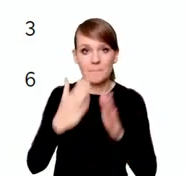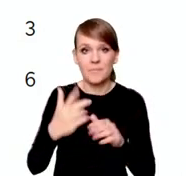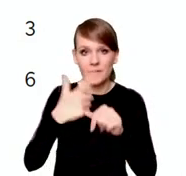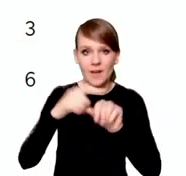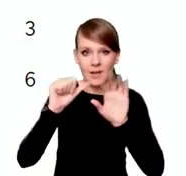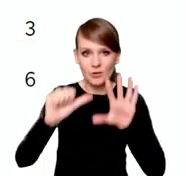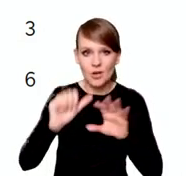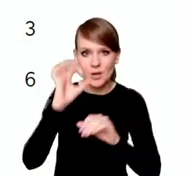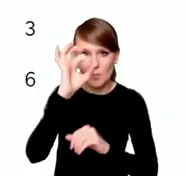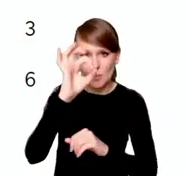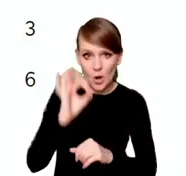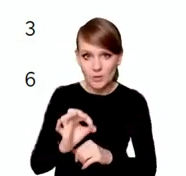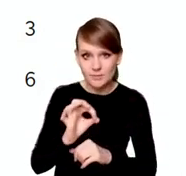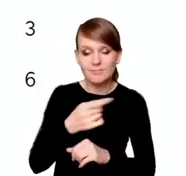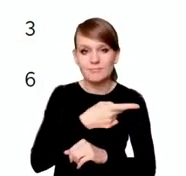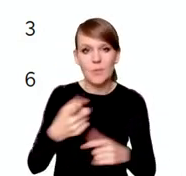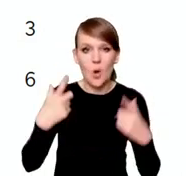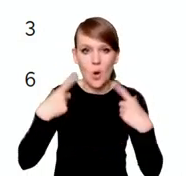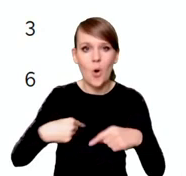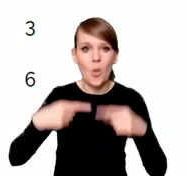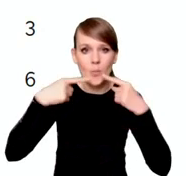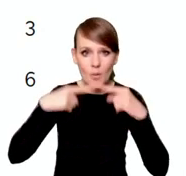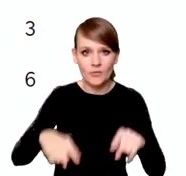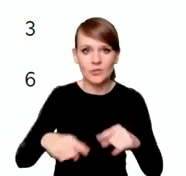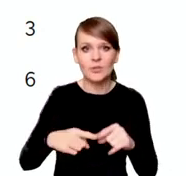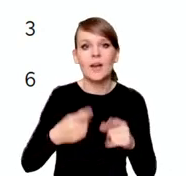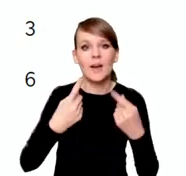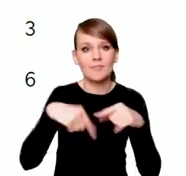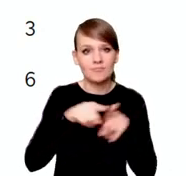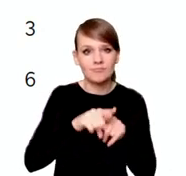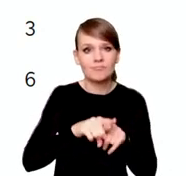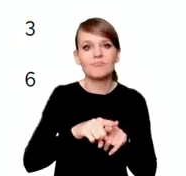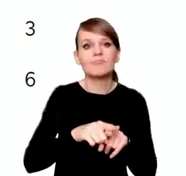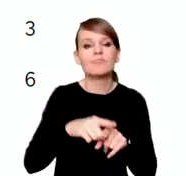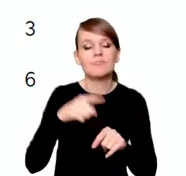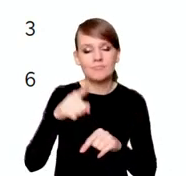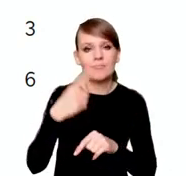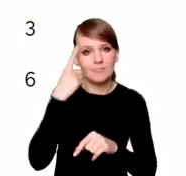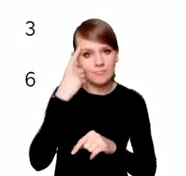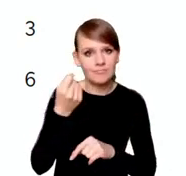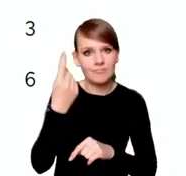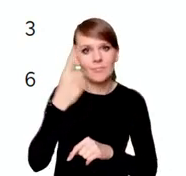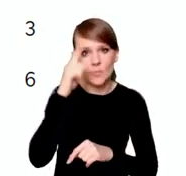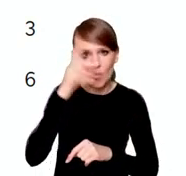26% osoby odpowiedzialne za realizację koncepcji społecznej odpowiedzialności uczelni.